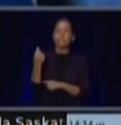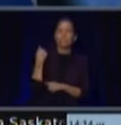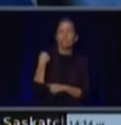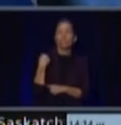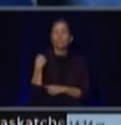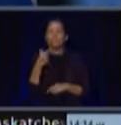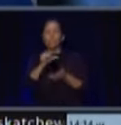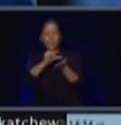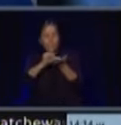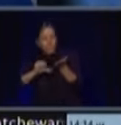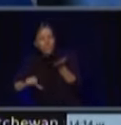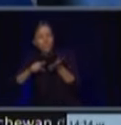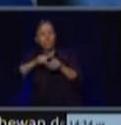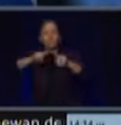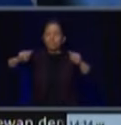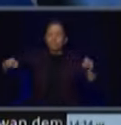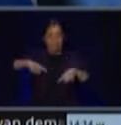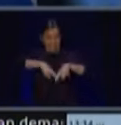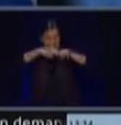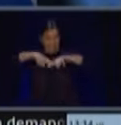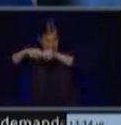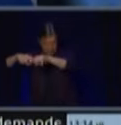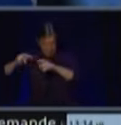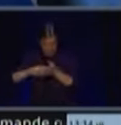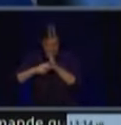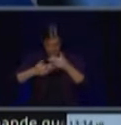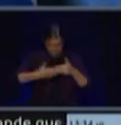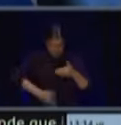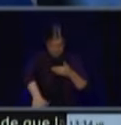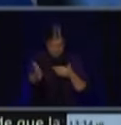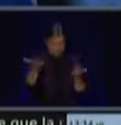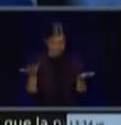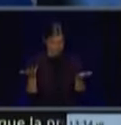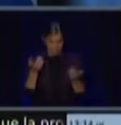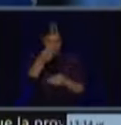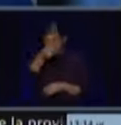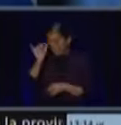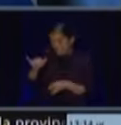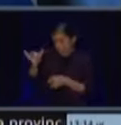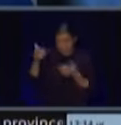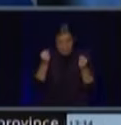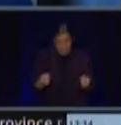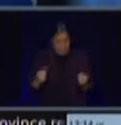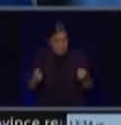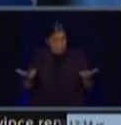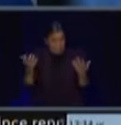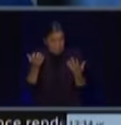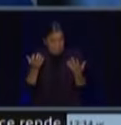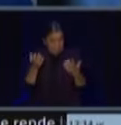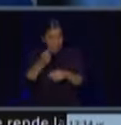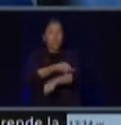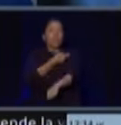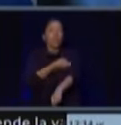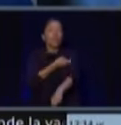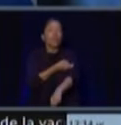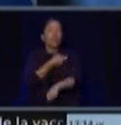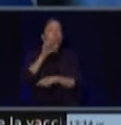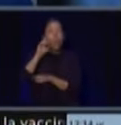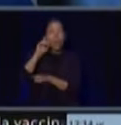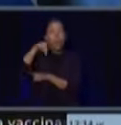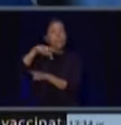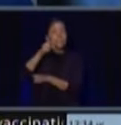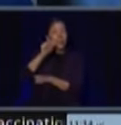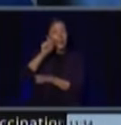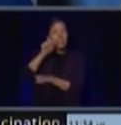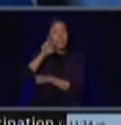la vaccination? Bien, tout à fait. Écoutez, le docteur O'Patterney pourra venir peut-être dans un prochain point